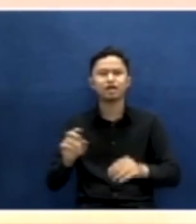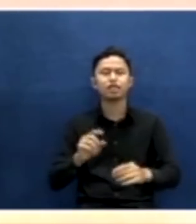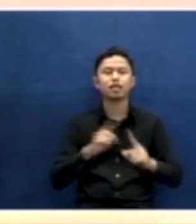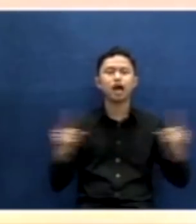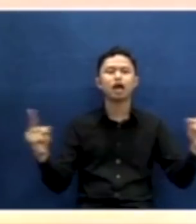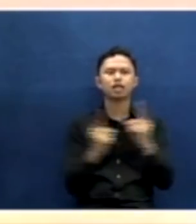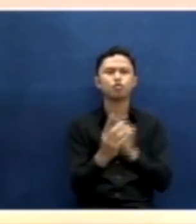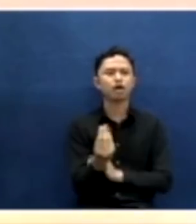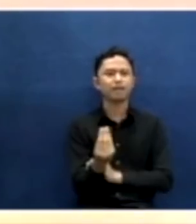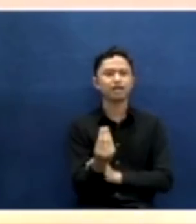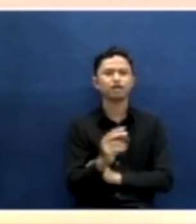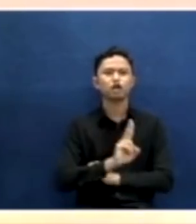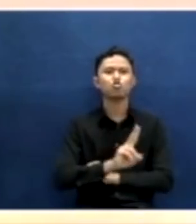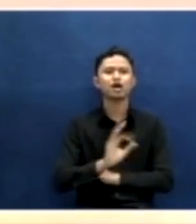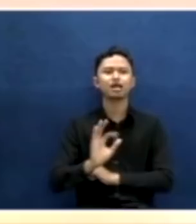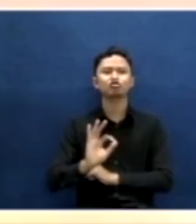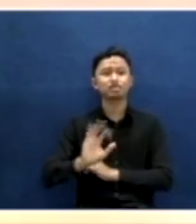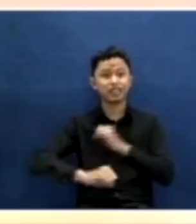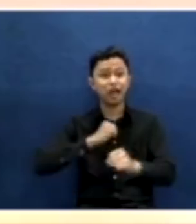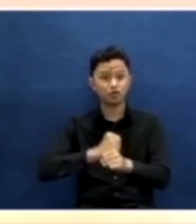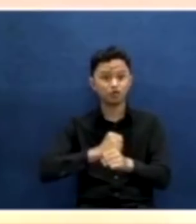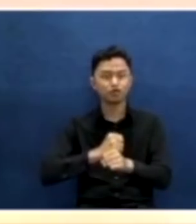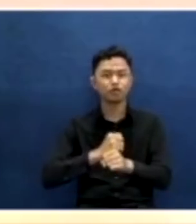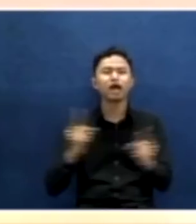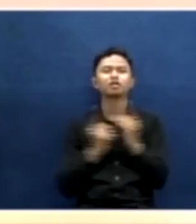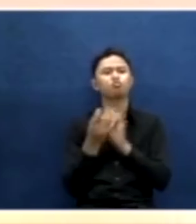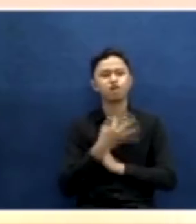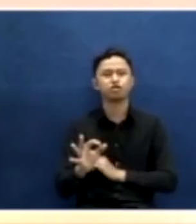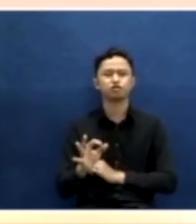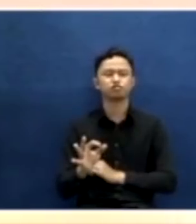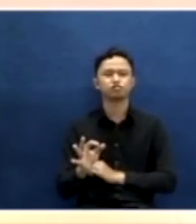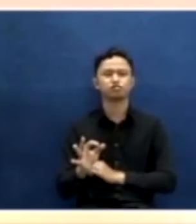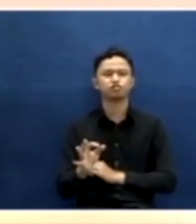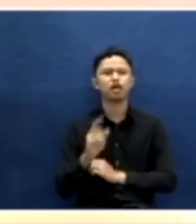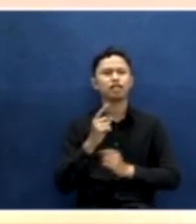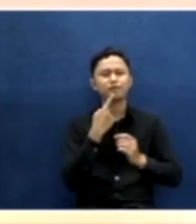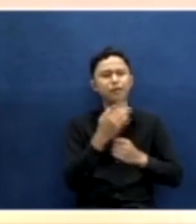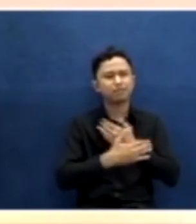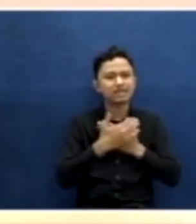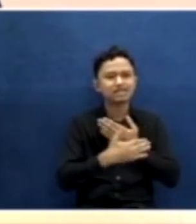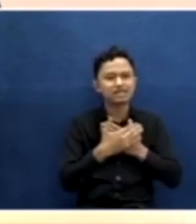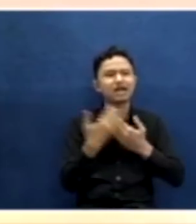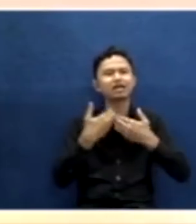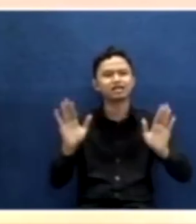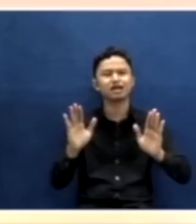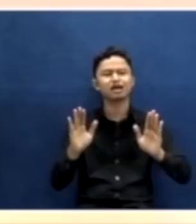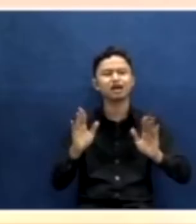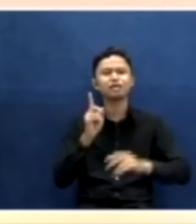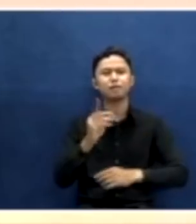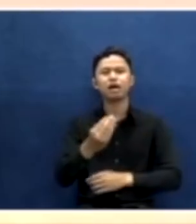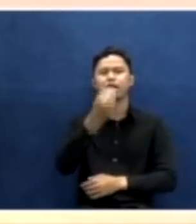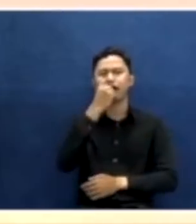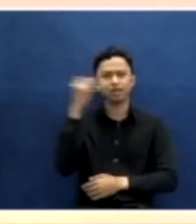kasih di dalam surga dan akhirnya semua kenikmatan dan kemesraan itu hilang seiring dengan makanan haram yang mereka masukkan ke dalam